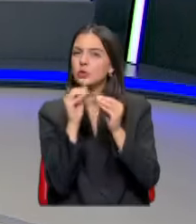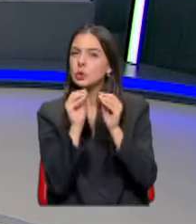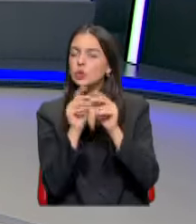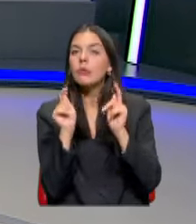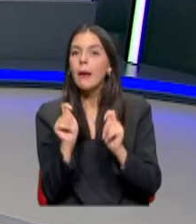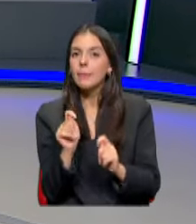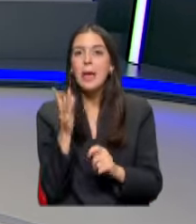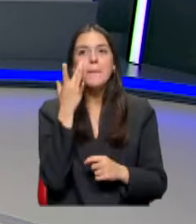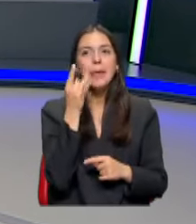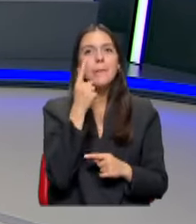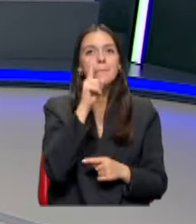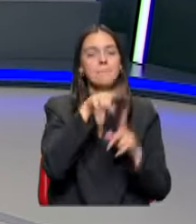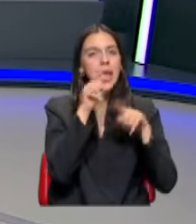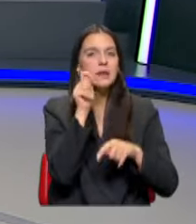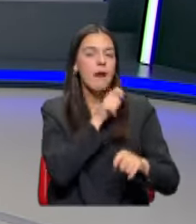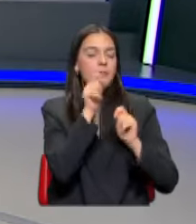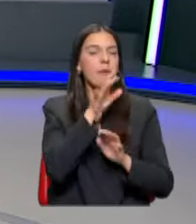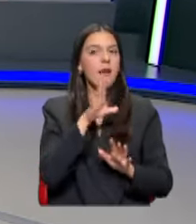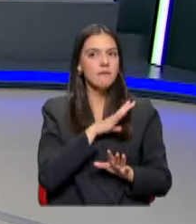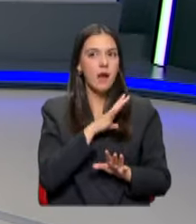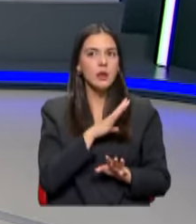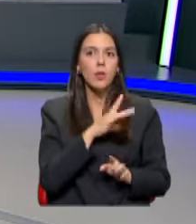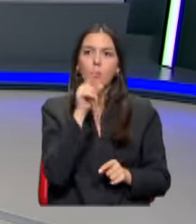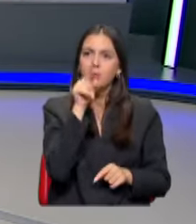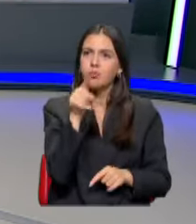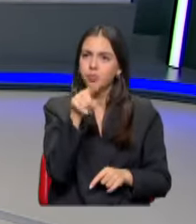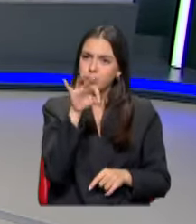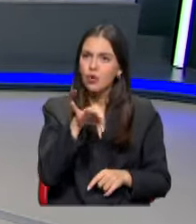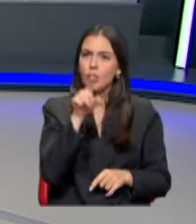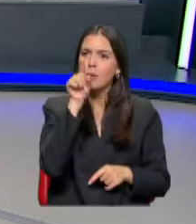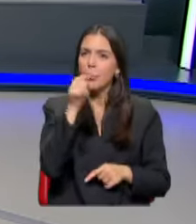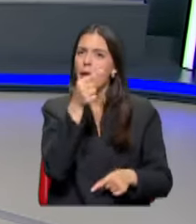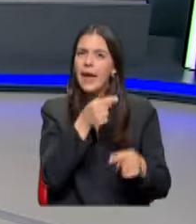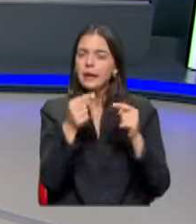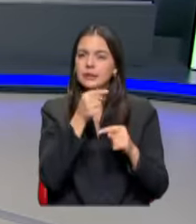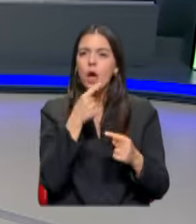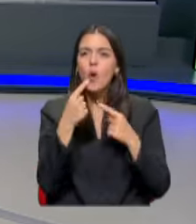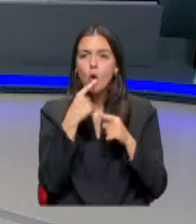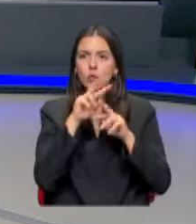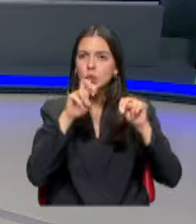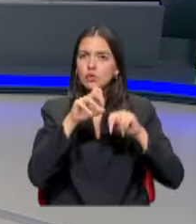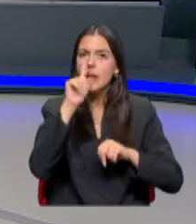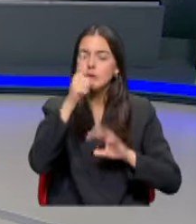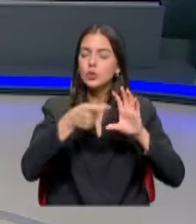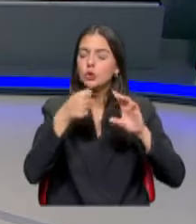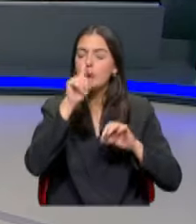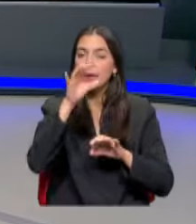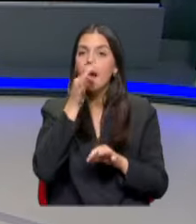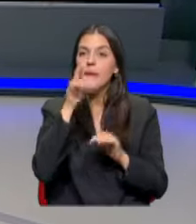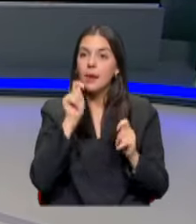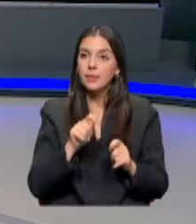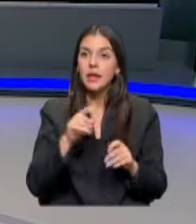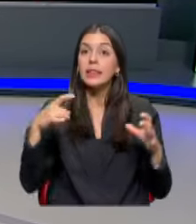işlemiş. Birileri bazı ihmallerde bulunmuş. İşte bugün bu ihmalleri soruşturan bir haber yaptık. Diyarbakır Baro